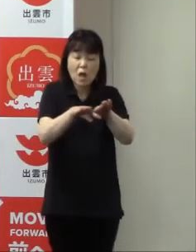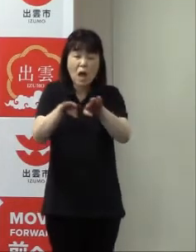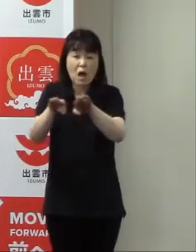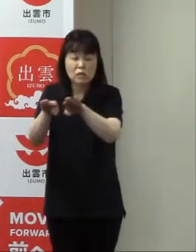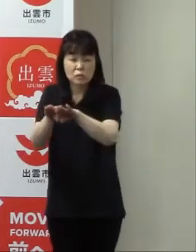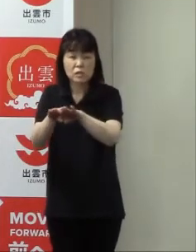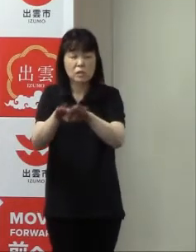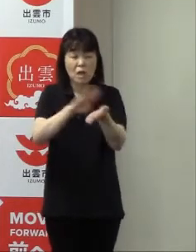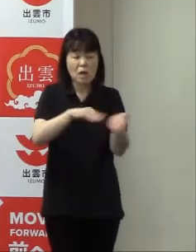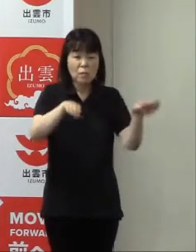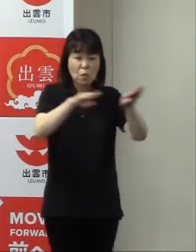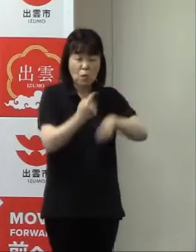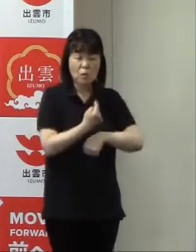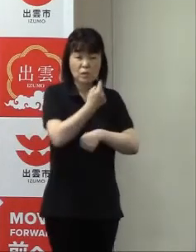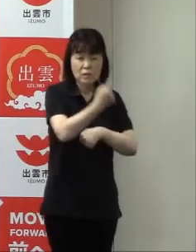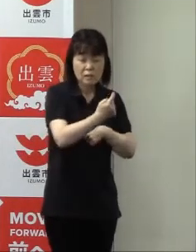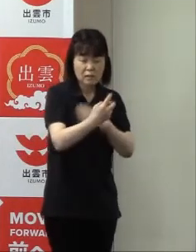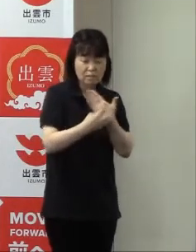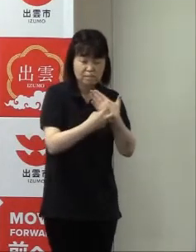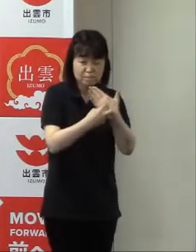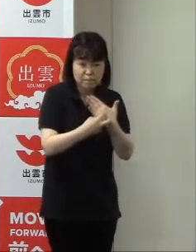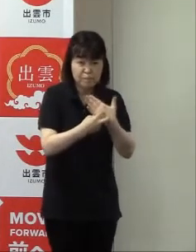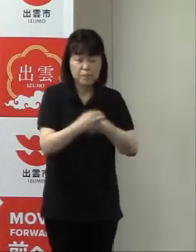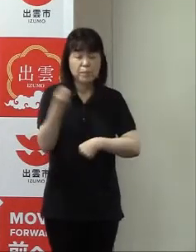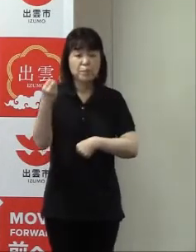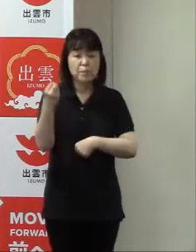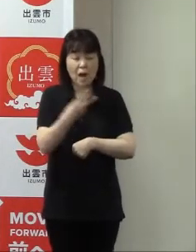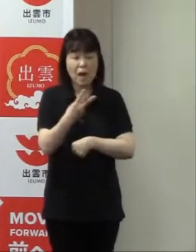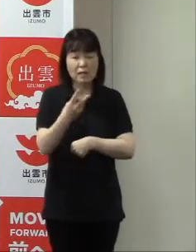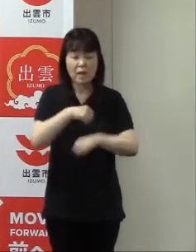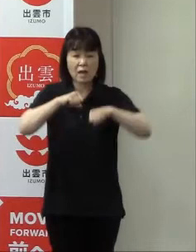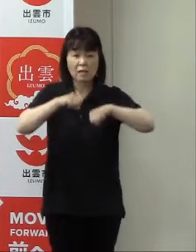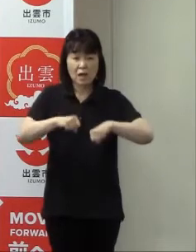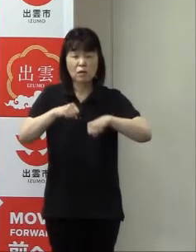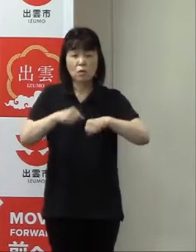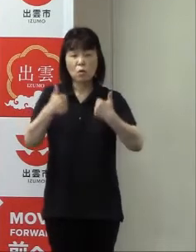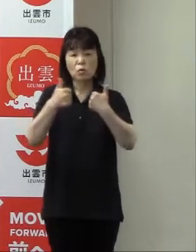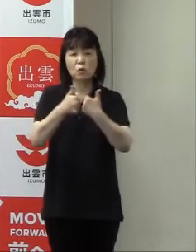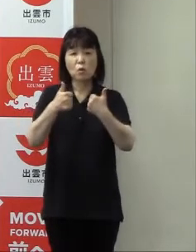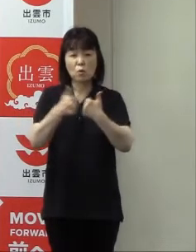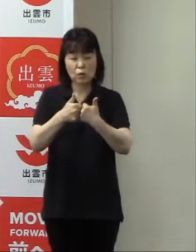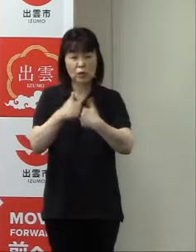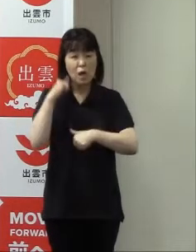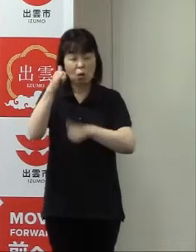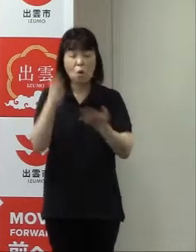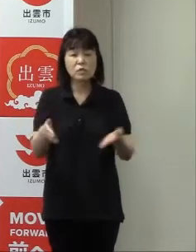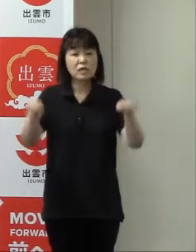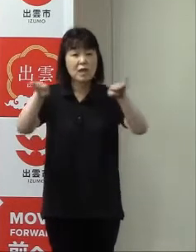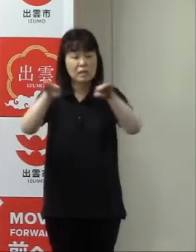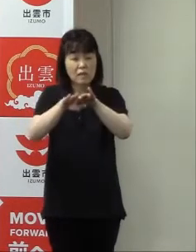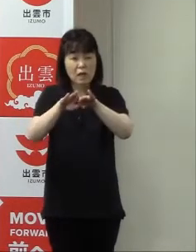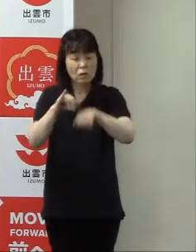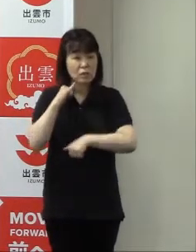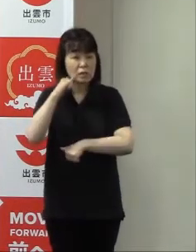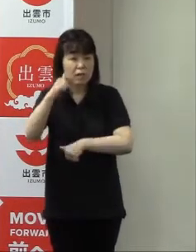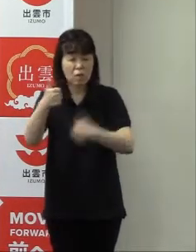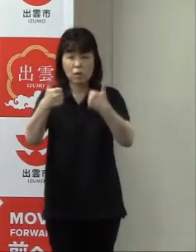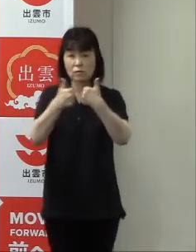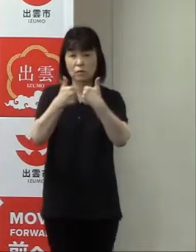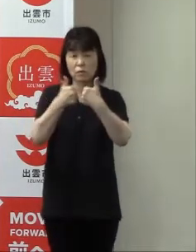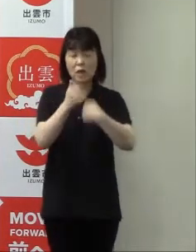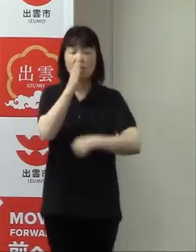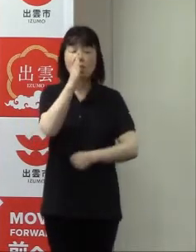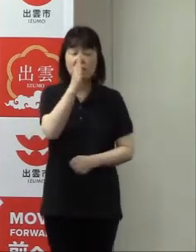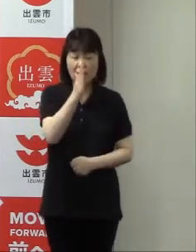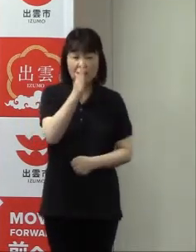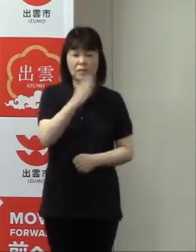医や、または健康相談コールセンターに相談をしていただきますようお願いを申し上げます。